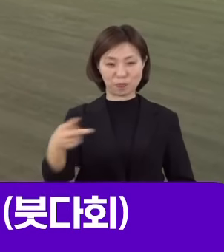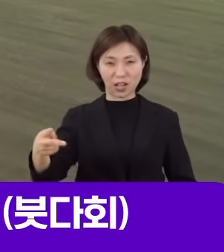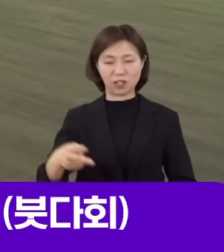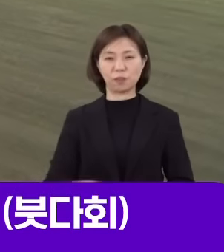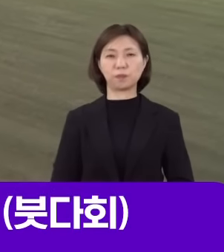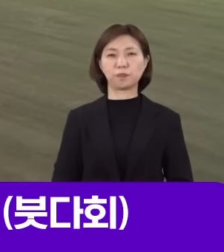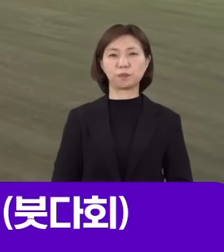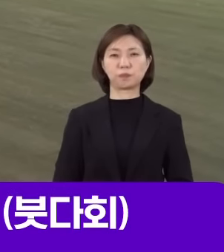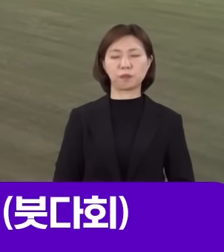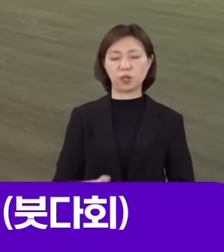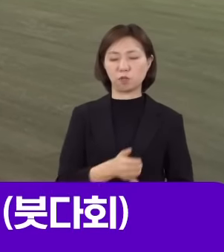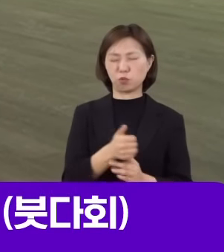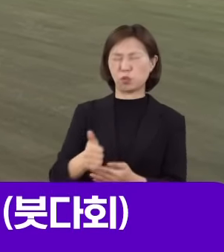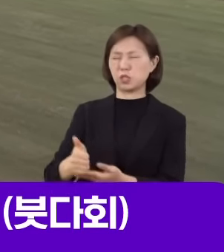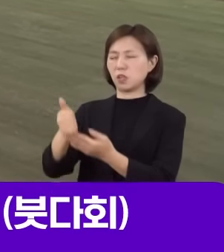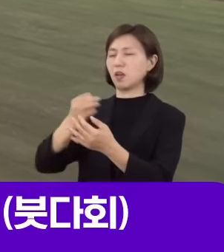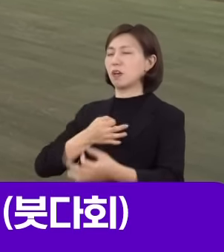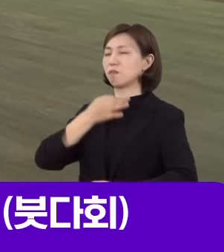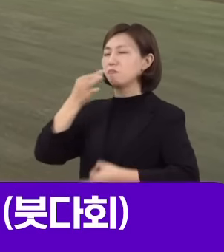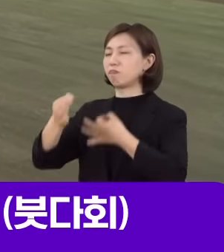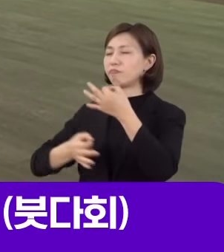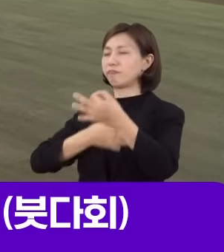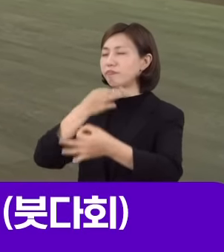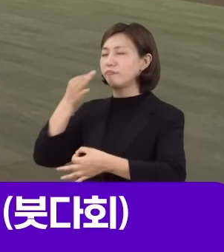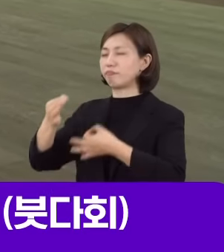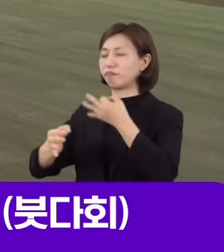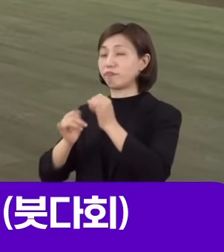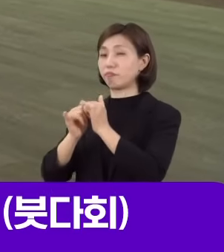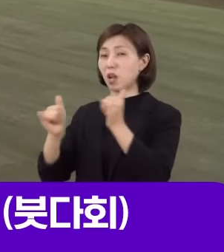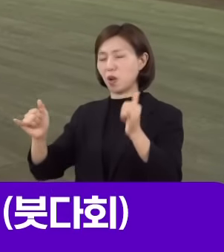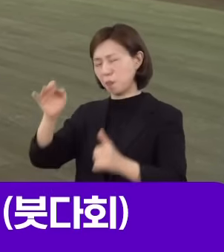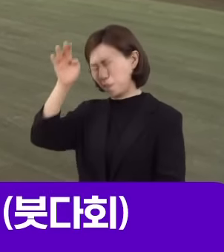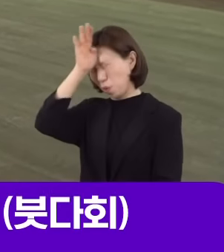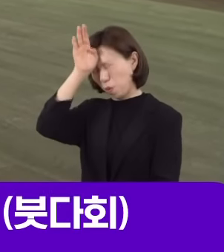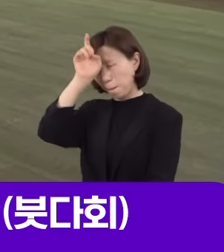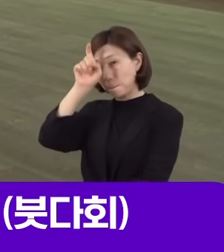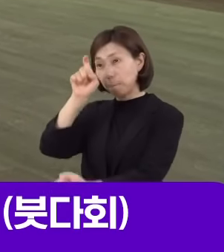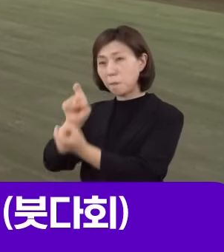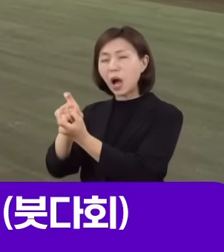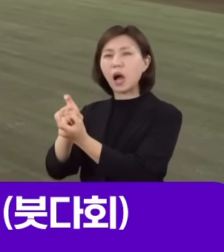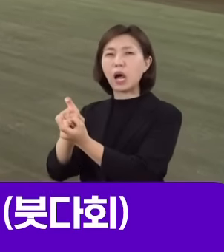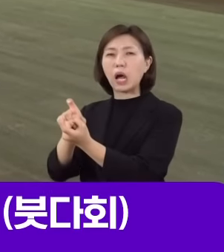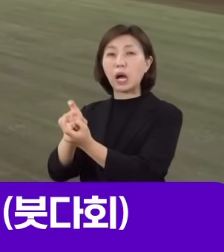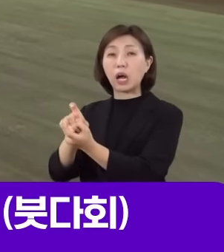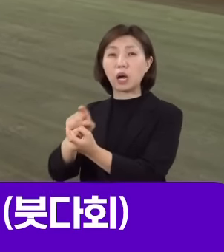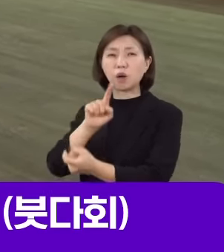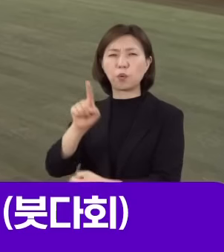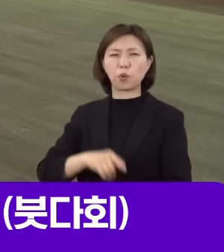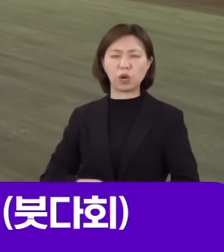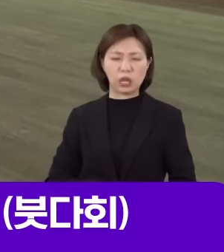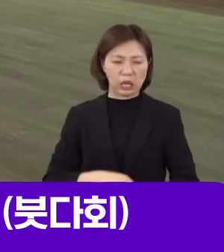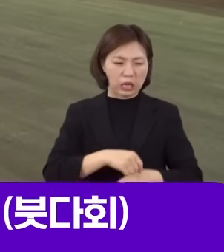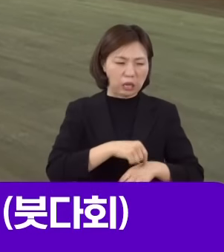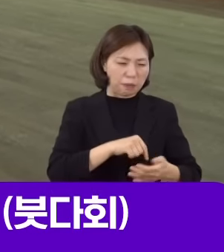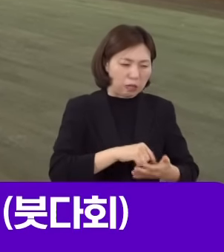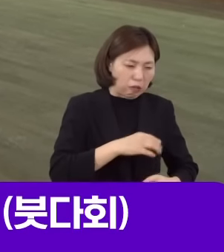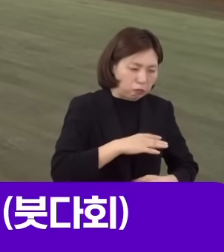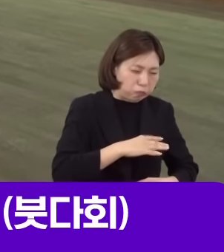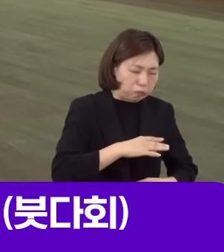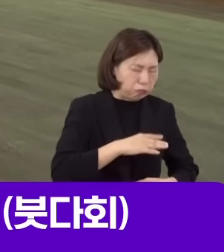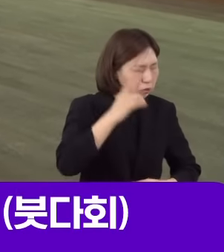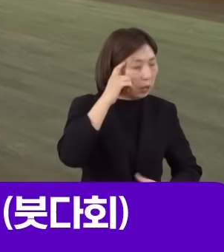내용입니다 염불하는 사람이 병이 들거든 두려워 말고